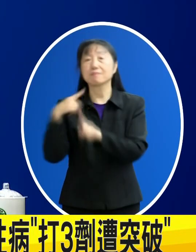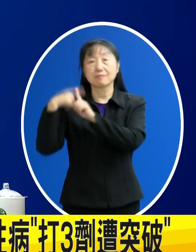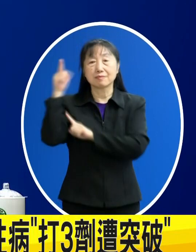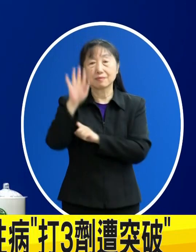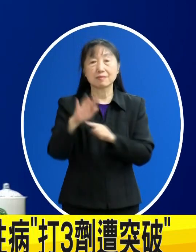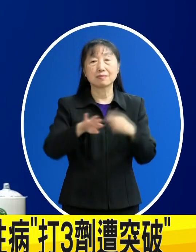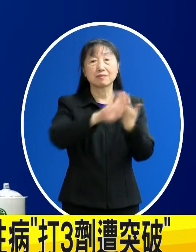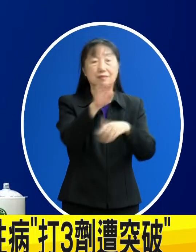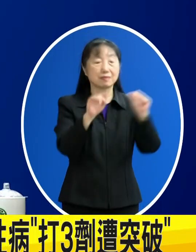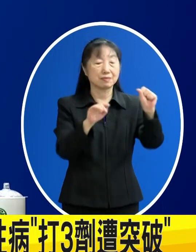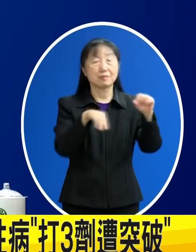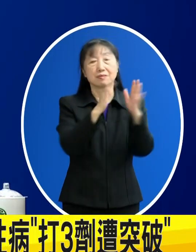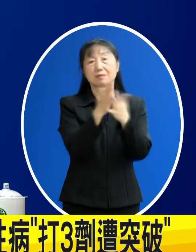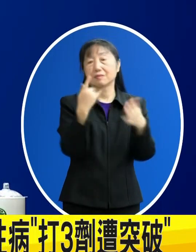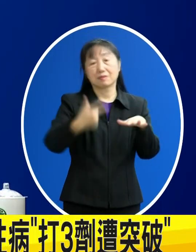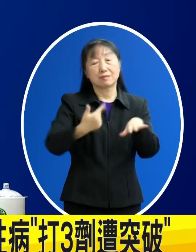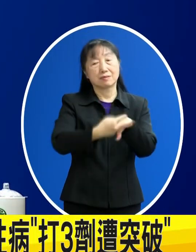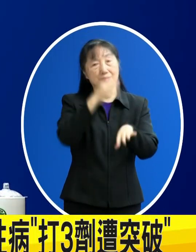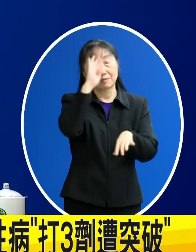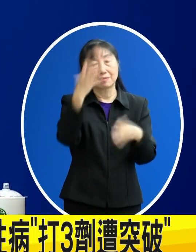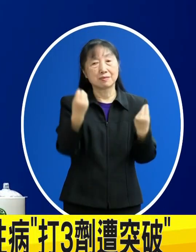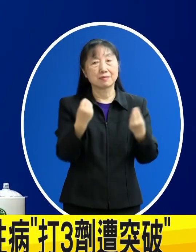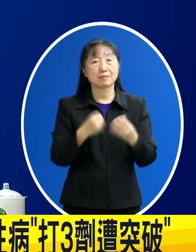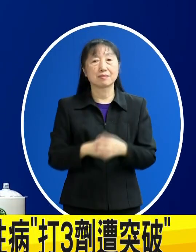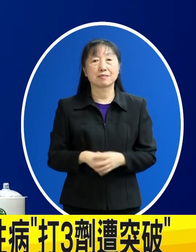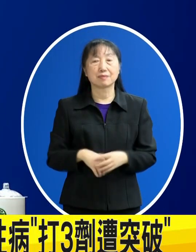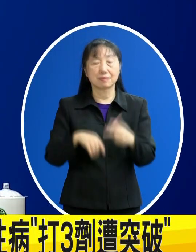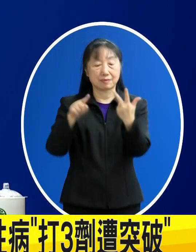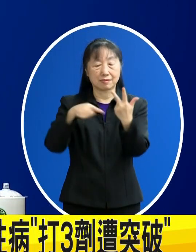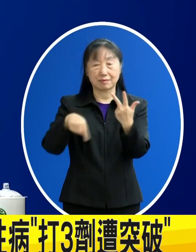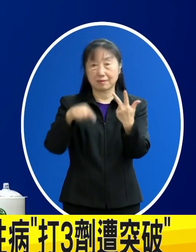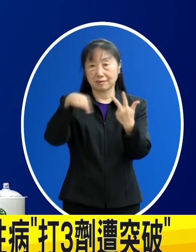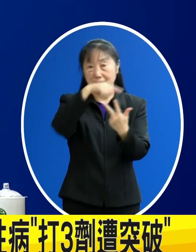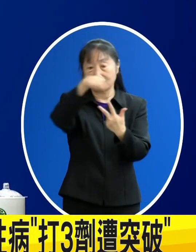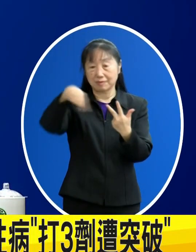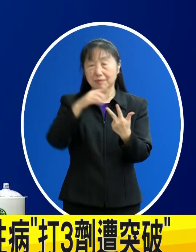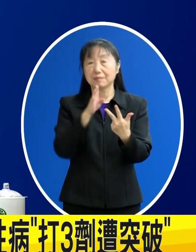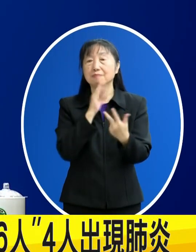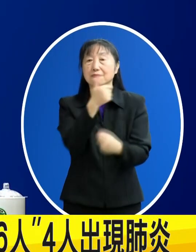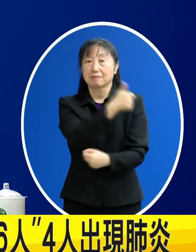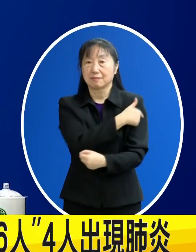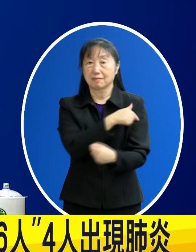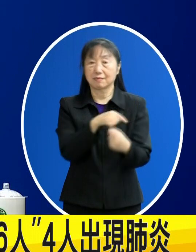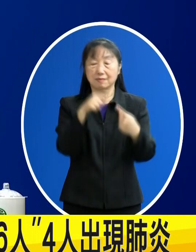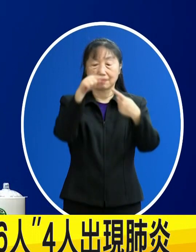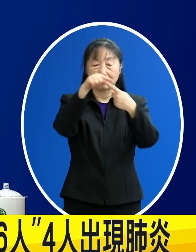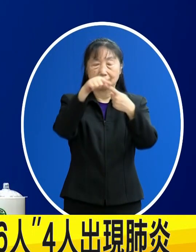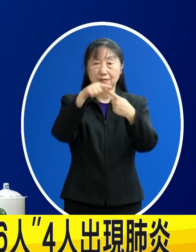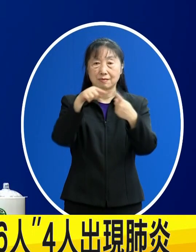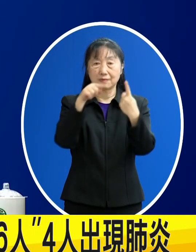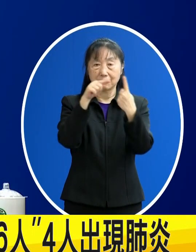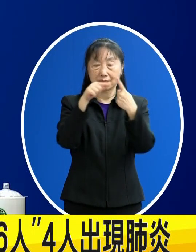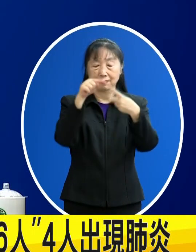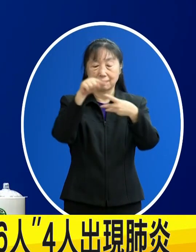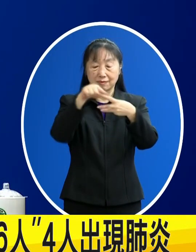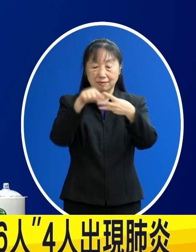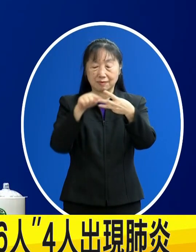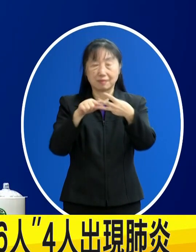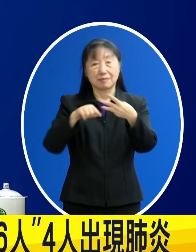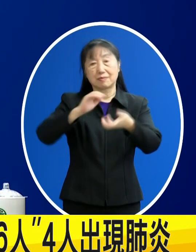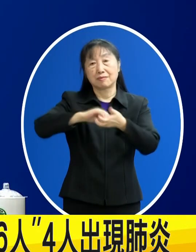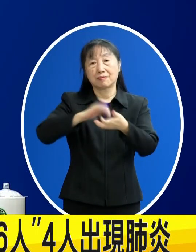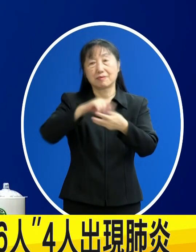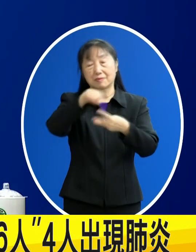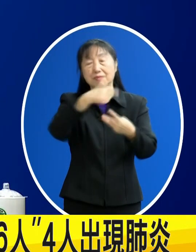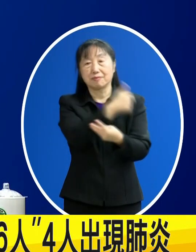都没有慢性病史。那这些7位的个案都有分别接种1到3剂的这个疫苗。那这次